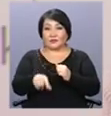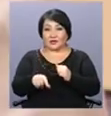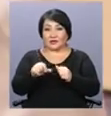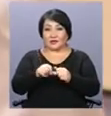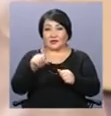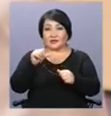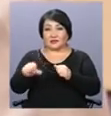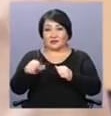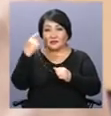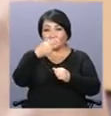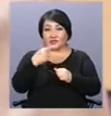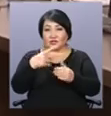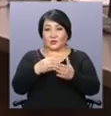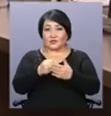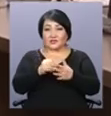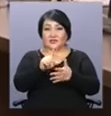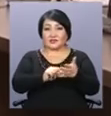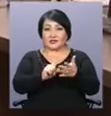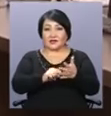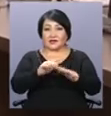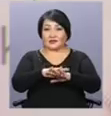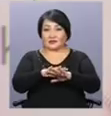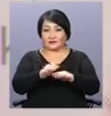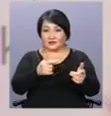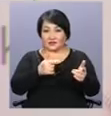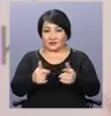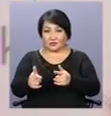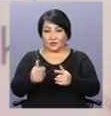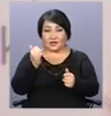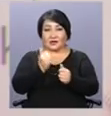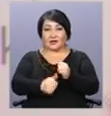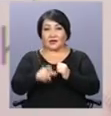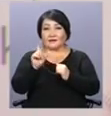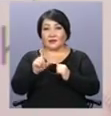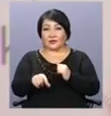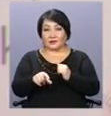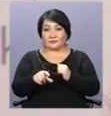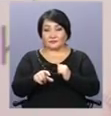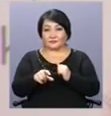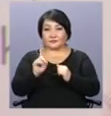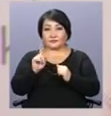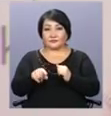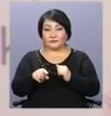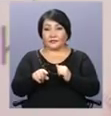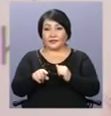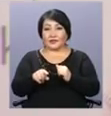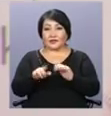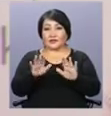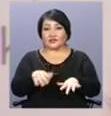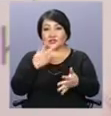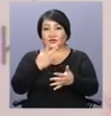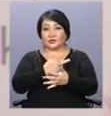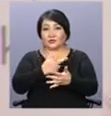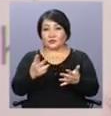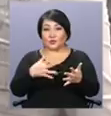өзінің зейнетақы кестесін жасау. Әр адамға сол кешенді түрде өзінің